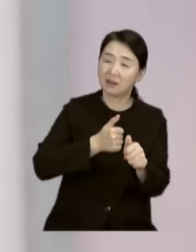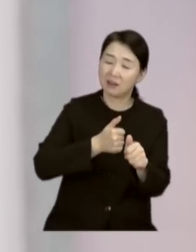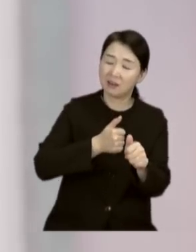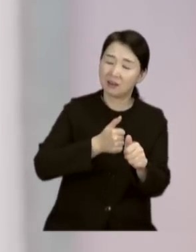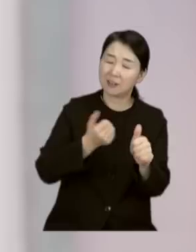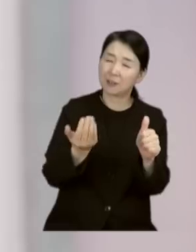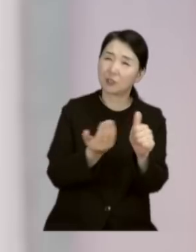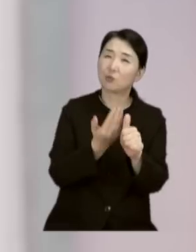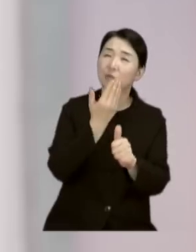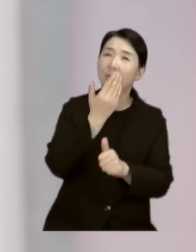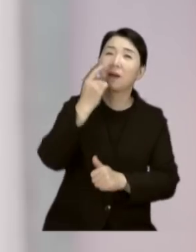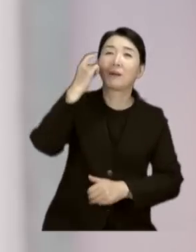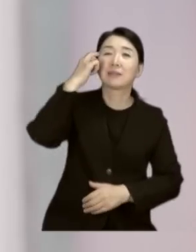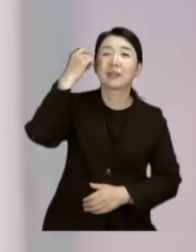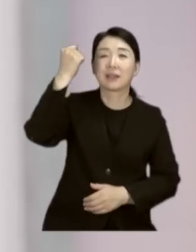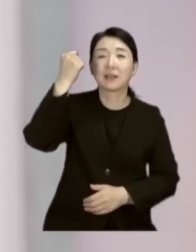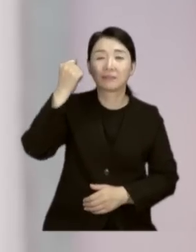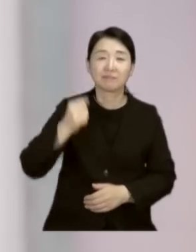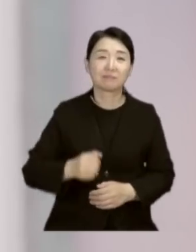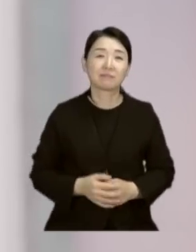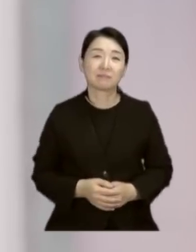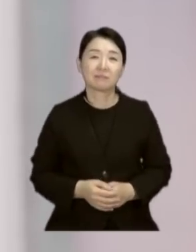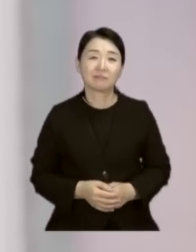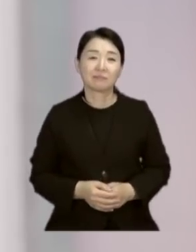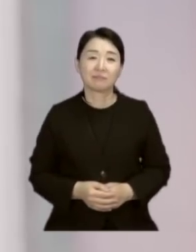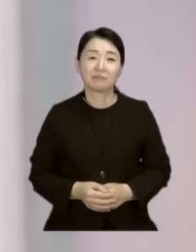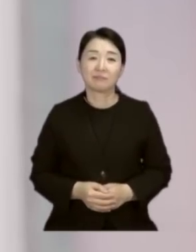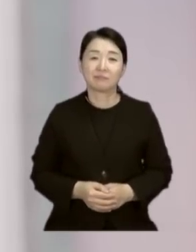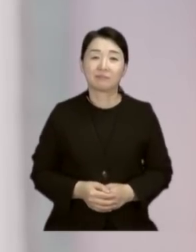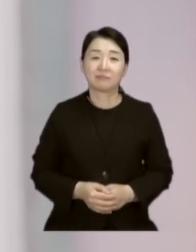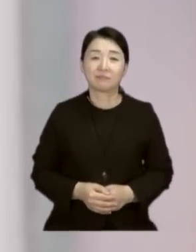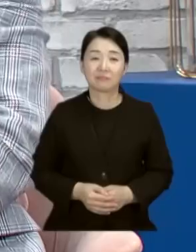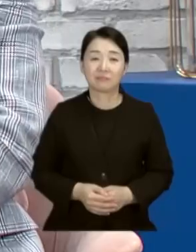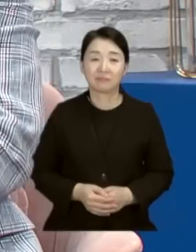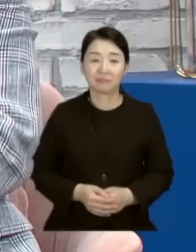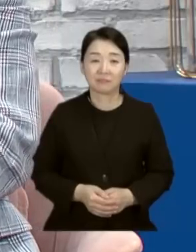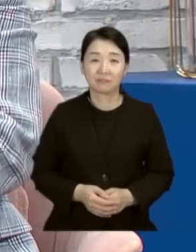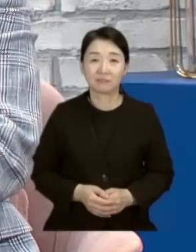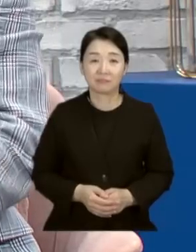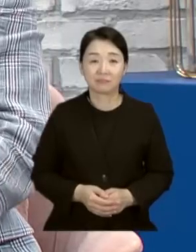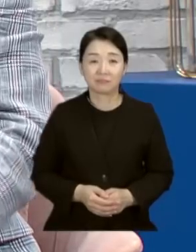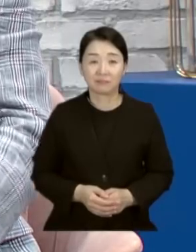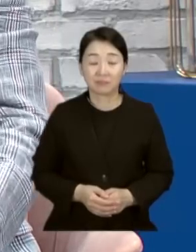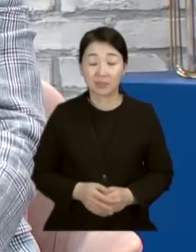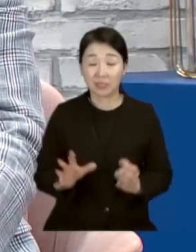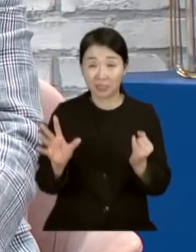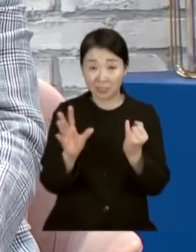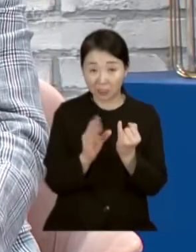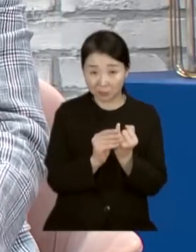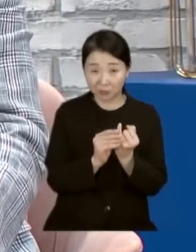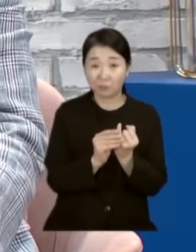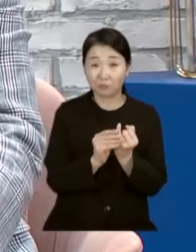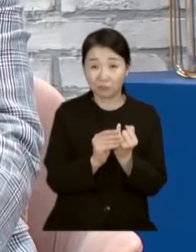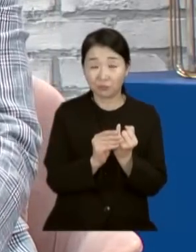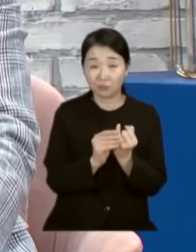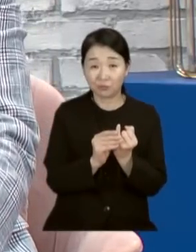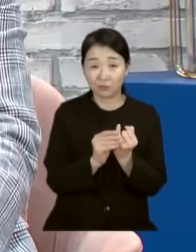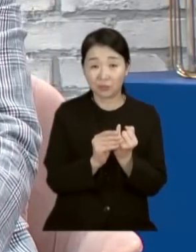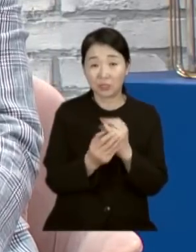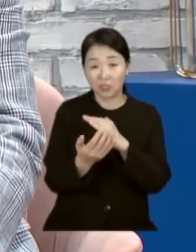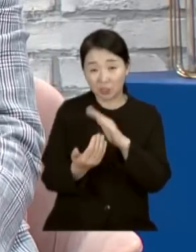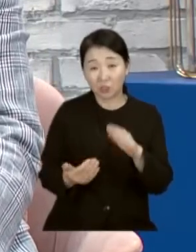줄 알았어요. 예. 네, 잘 해낼 수 있을 줄 알았는데 그러면은 아이 임신하고